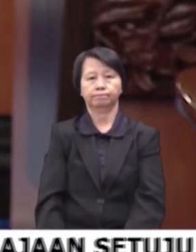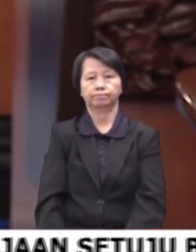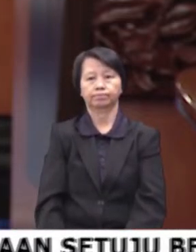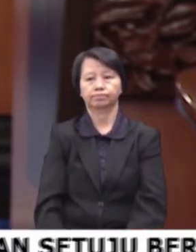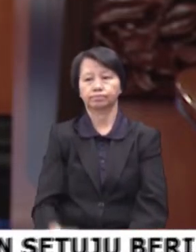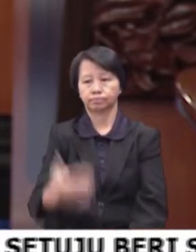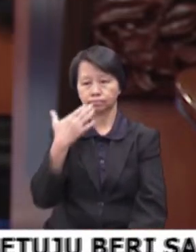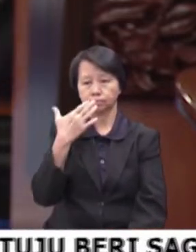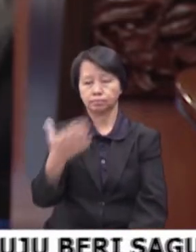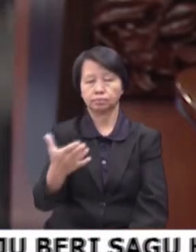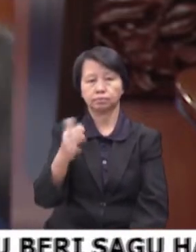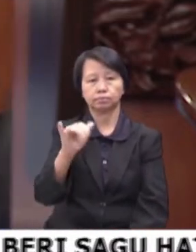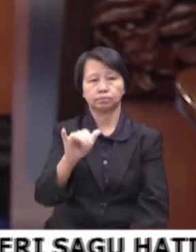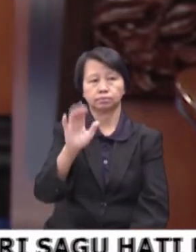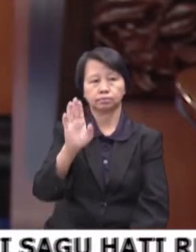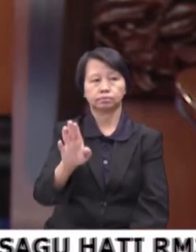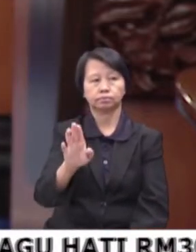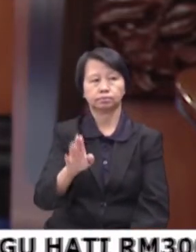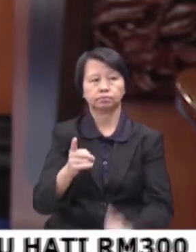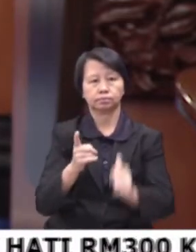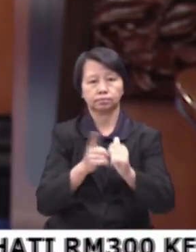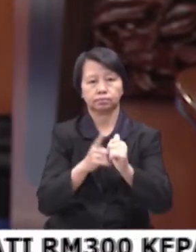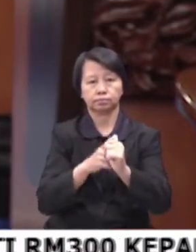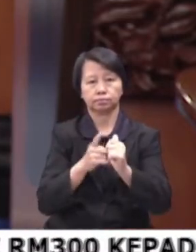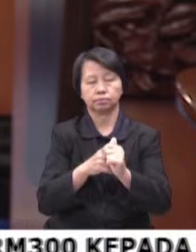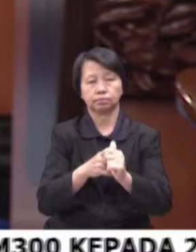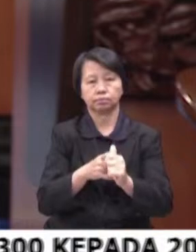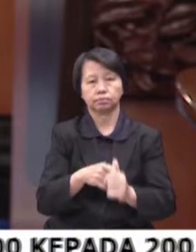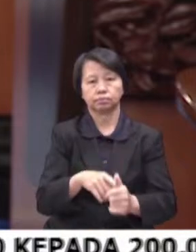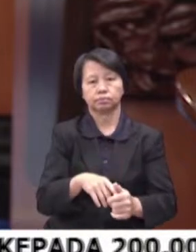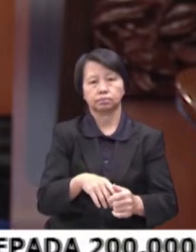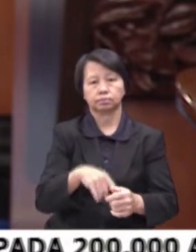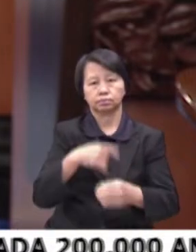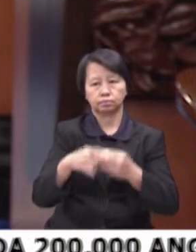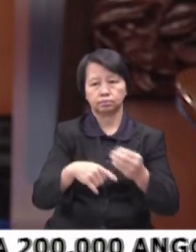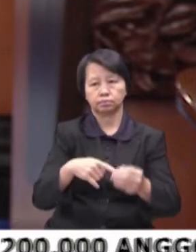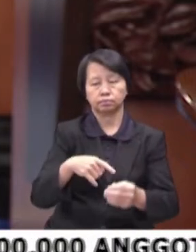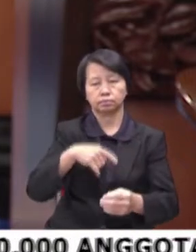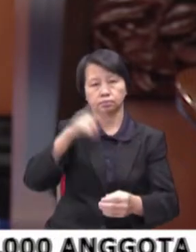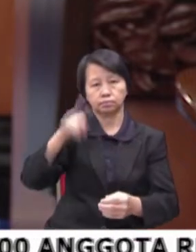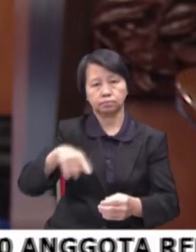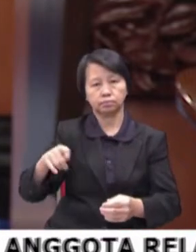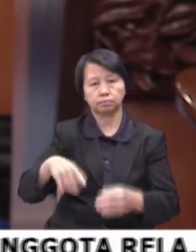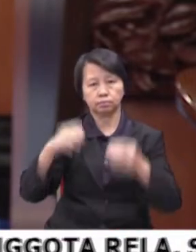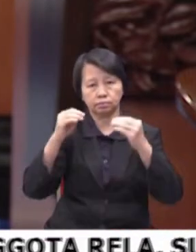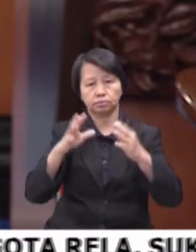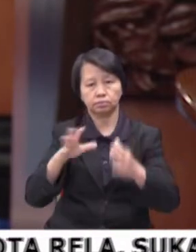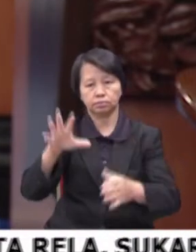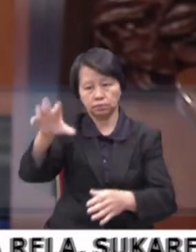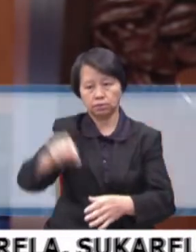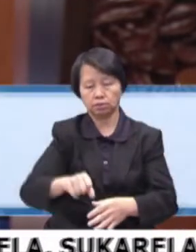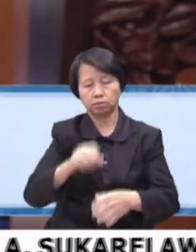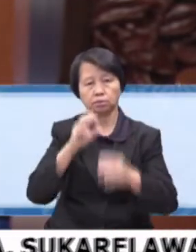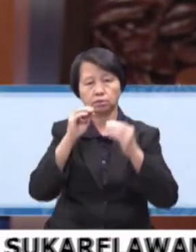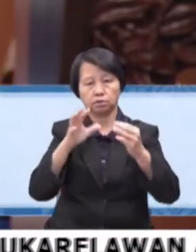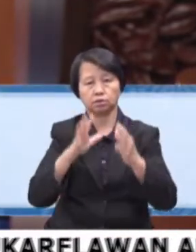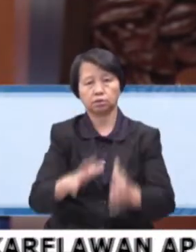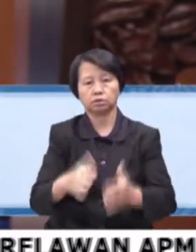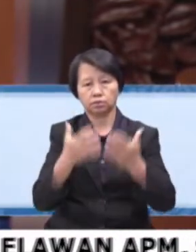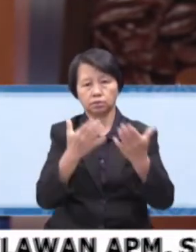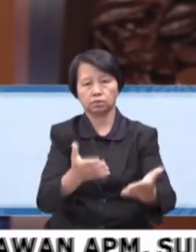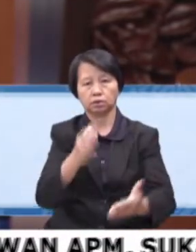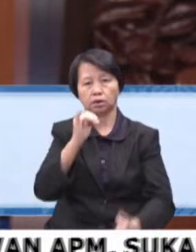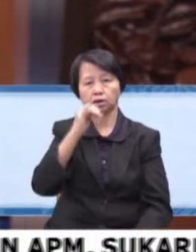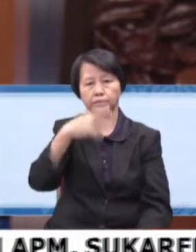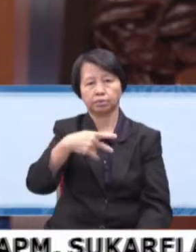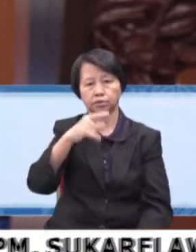Terima kasih yang berhubungan pertama sekali unjuran guru unjuran keperluan pengambilan guru oleh